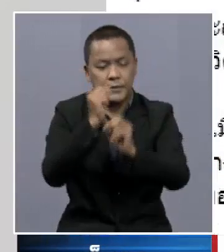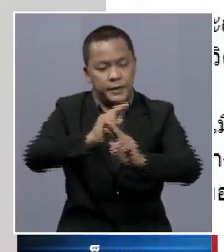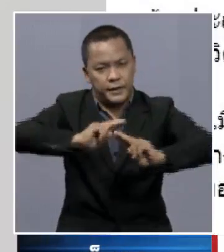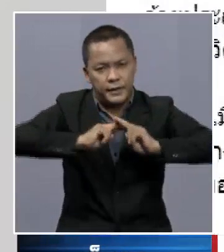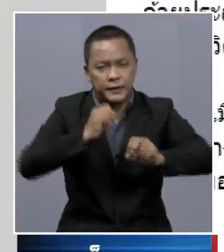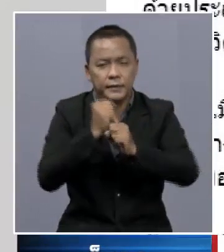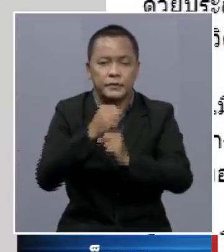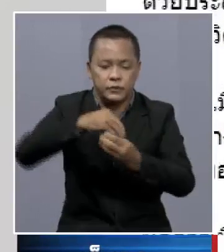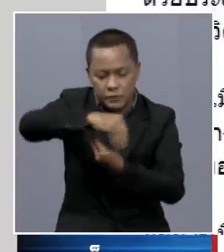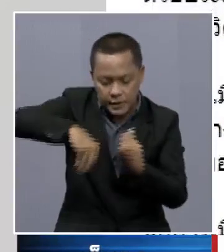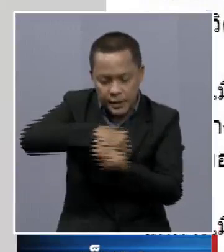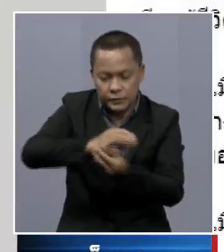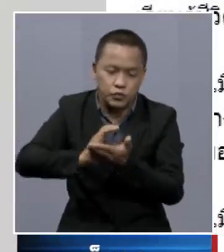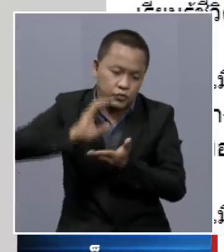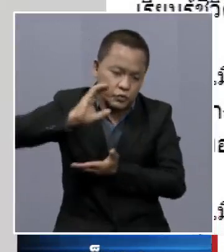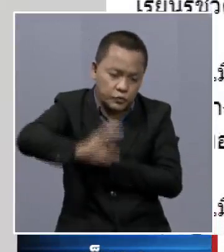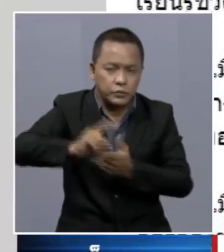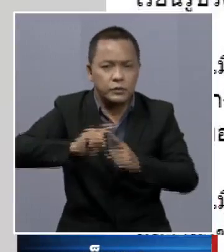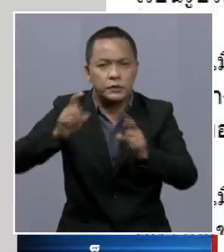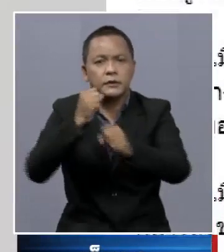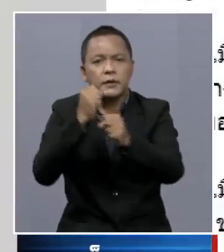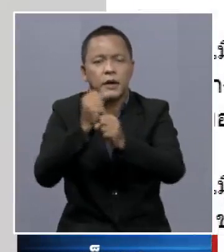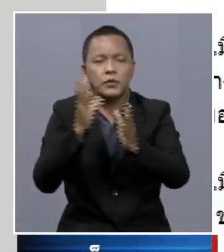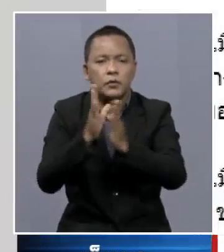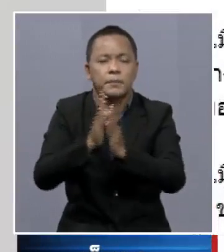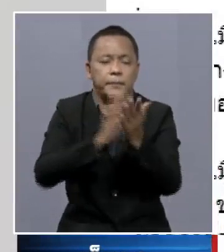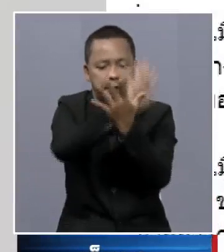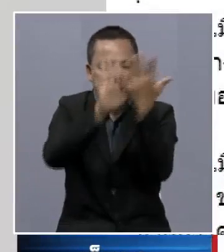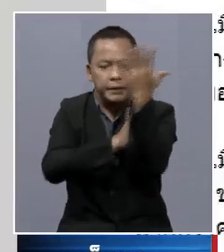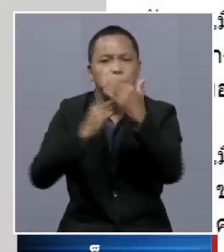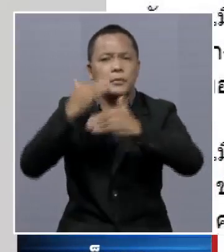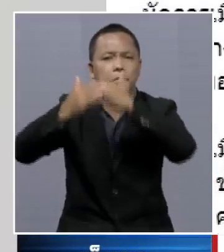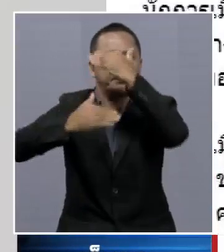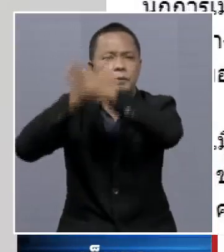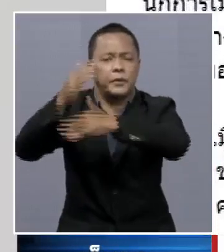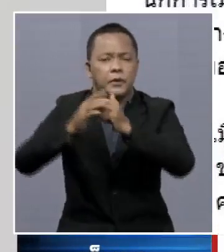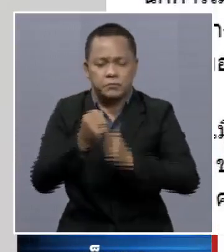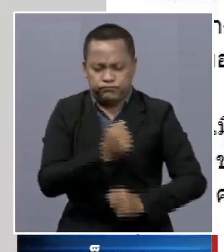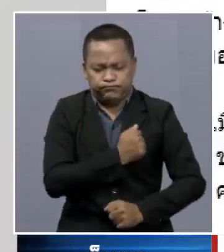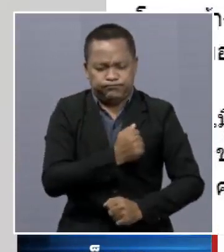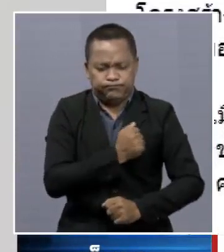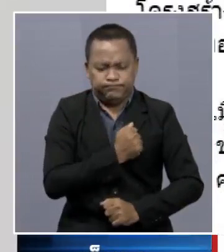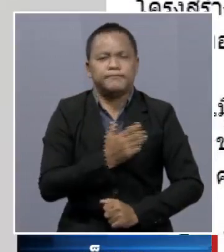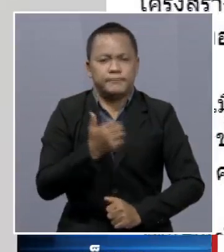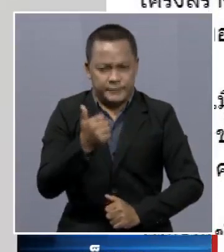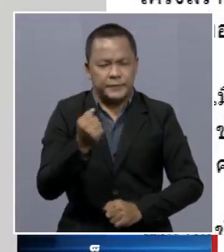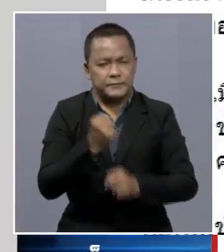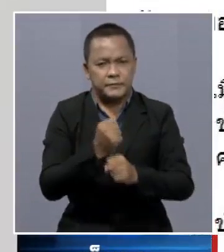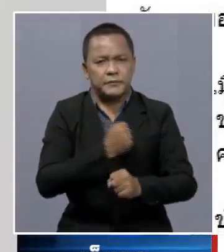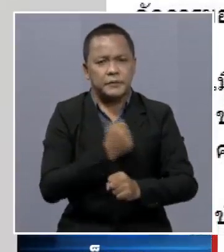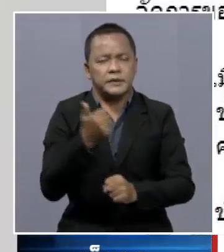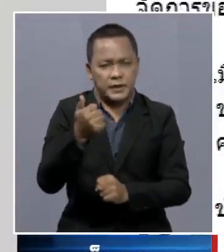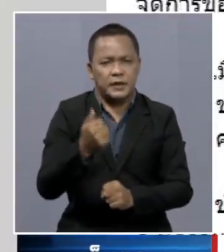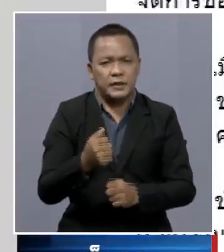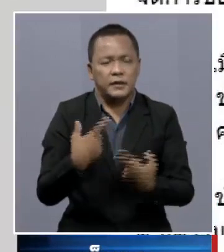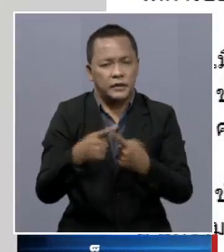คเอกชน นัธุรกิจ นักลงทุนที่ทำงานขับเคลื่อนประเทศ ส่นใหญ่ทนกับความรู้สึกของตัวเองที่มีต่อนนัก